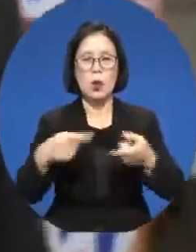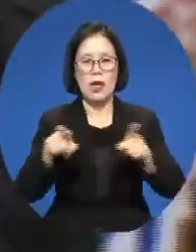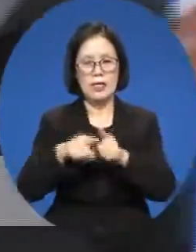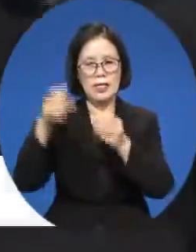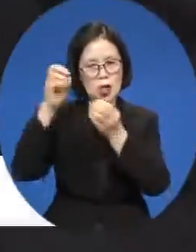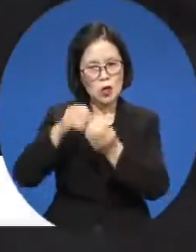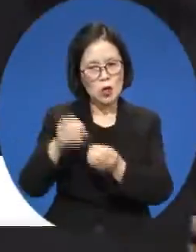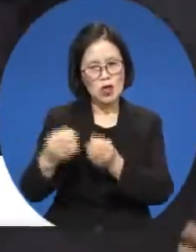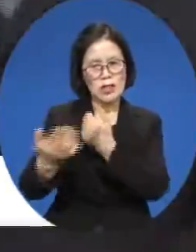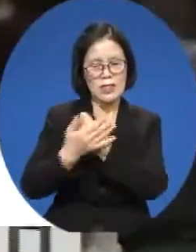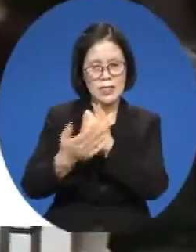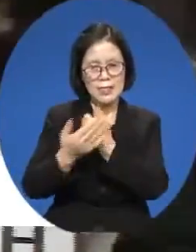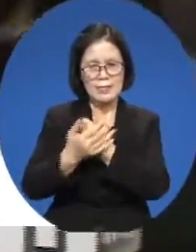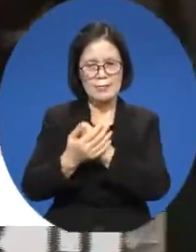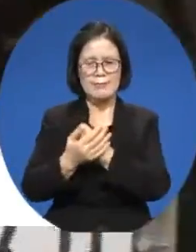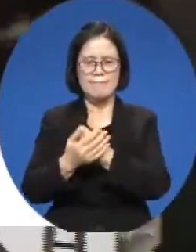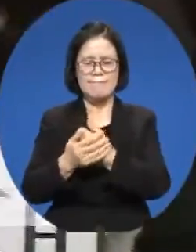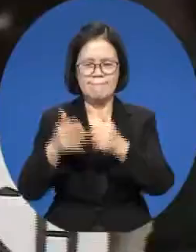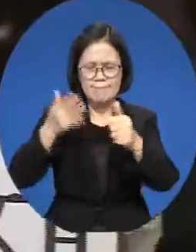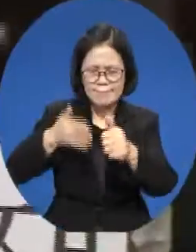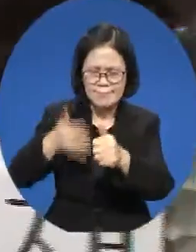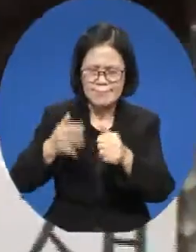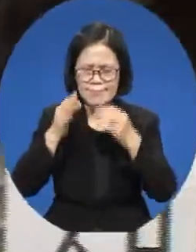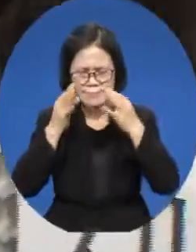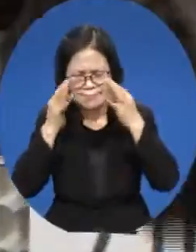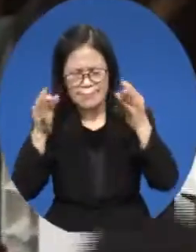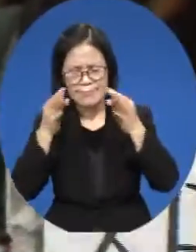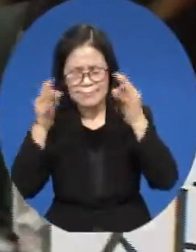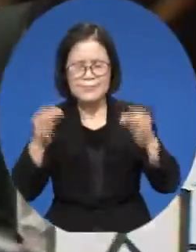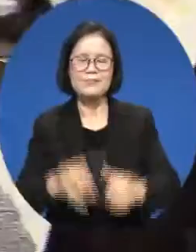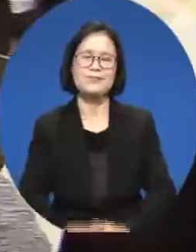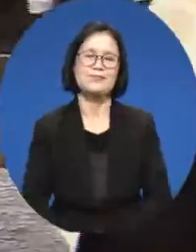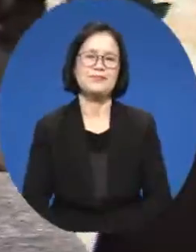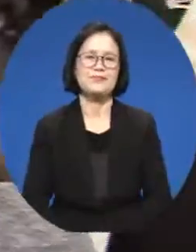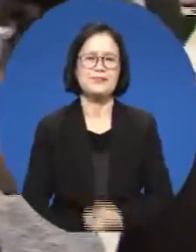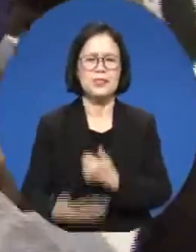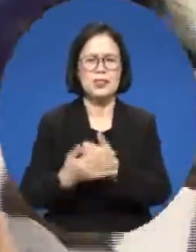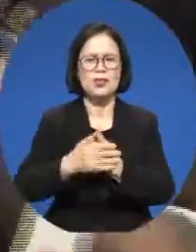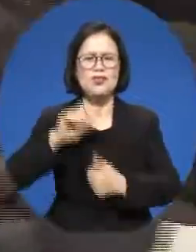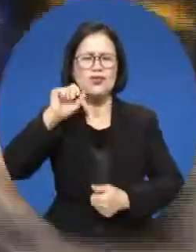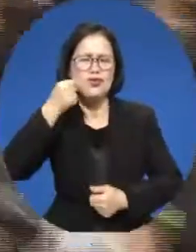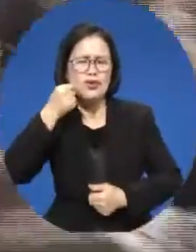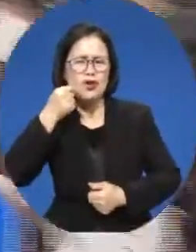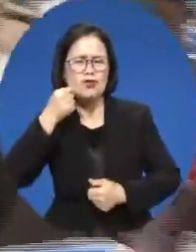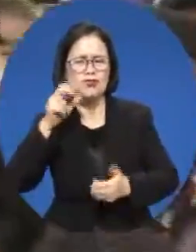전통적 지지층 구애도 놓치지 않으려는 모습인데 지지율